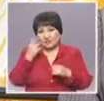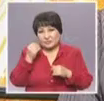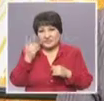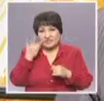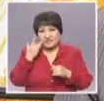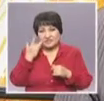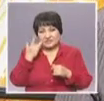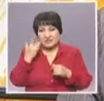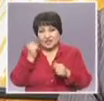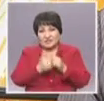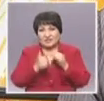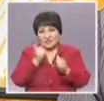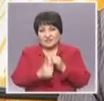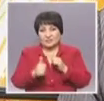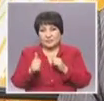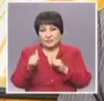часто